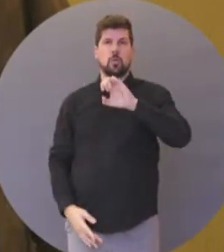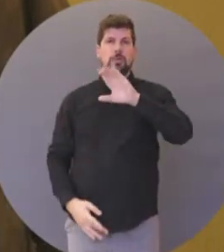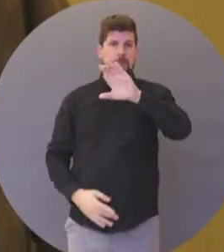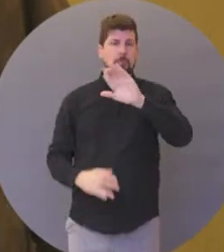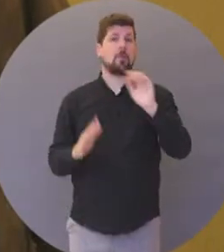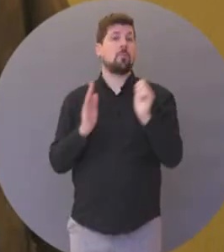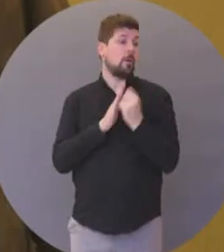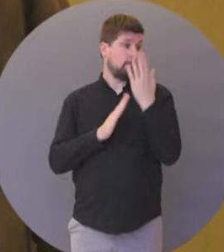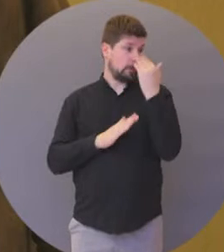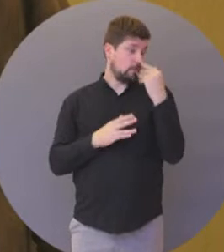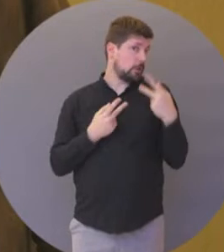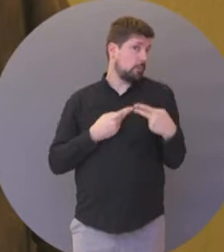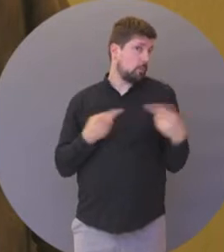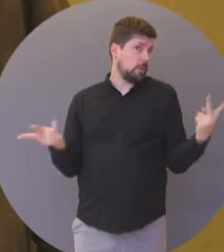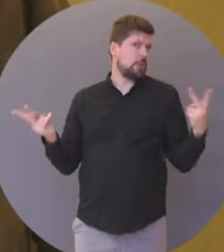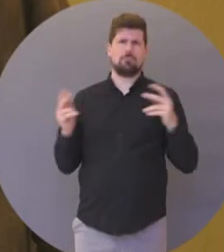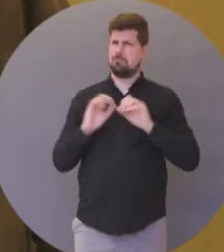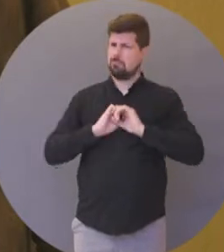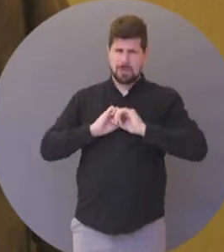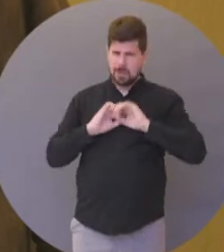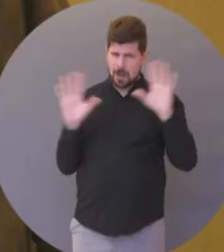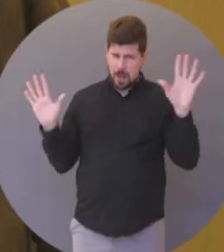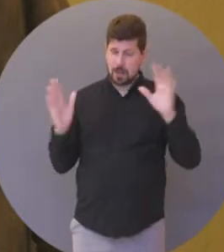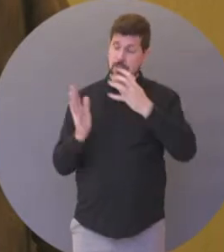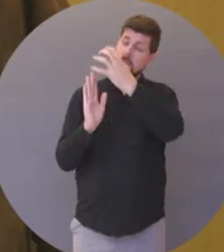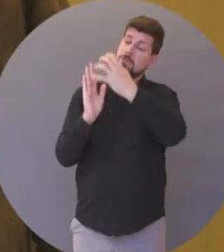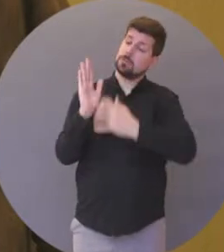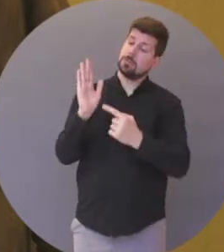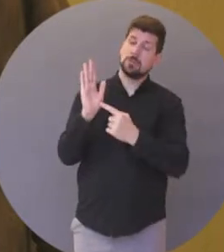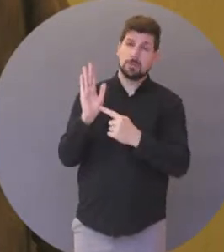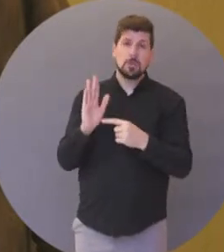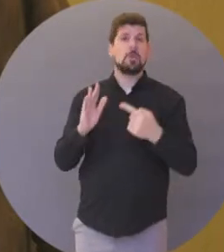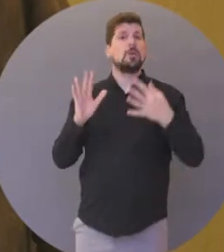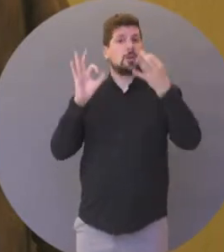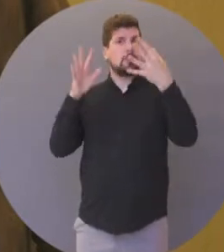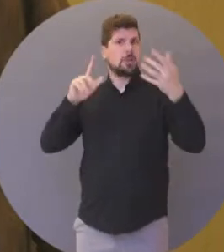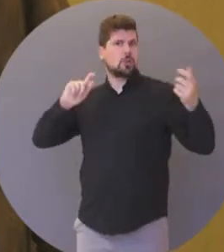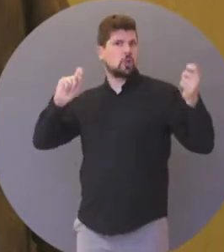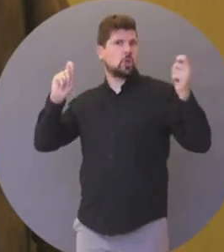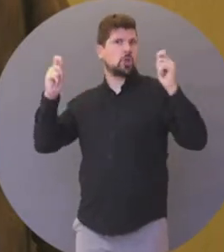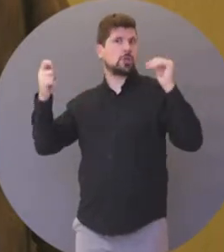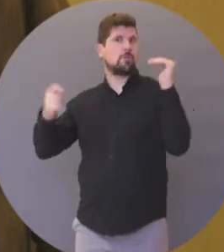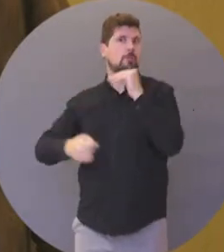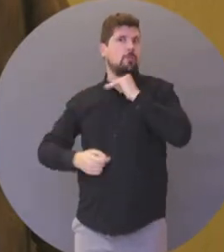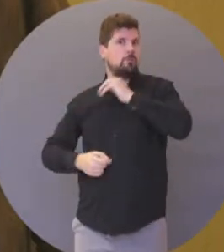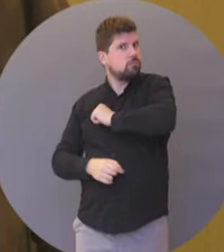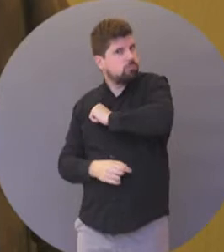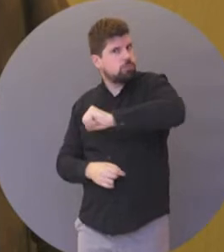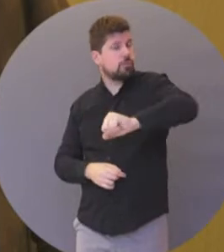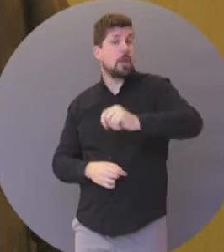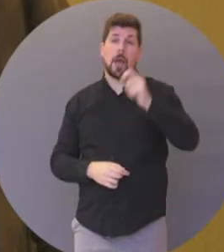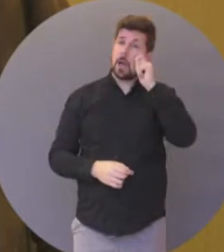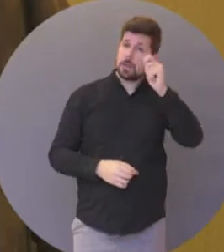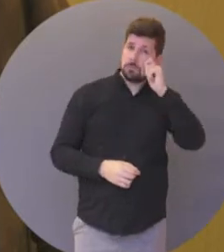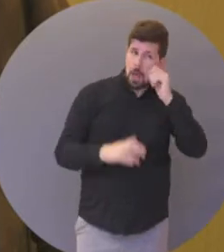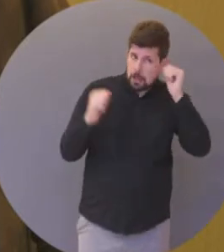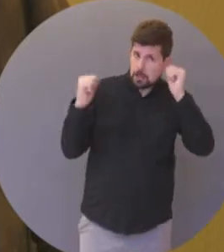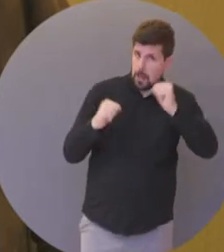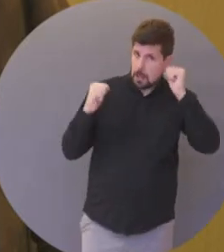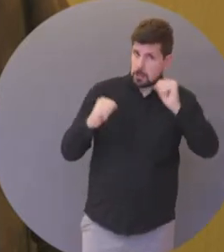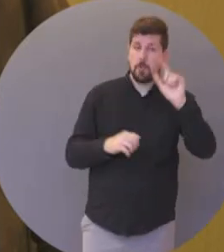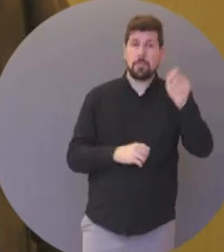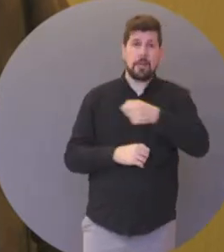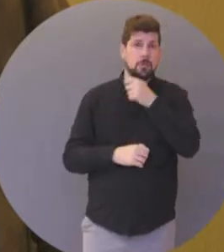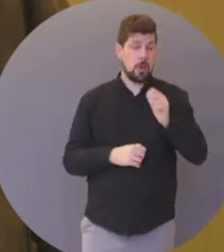est très clair il indique que le changement climatique est beaucoup plus rapide que prévu les experts confirment également une inéluctable